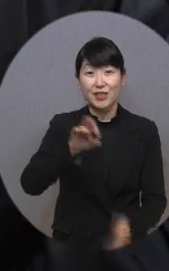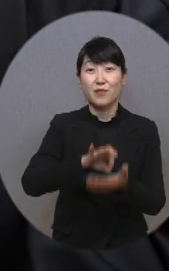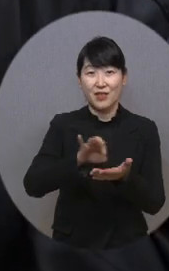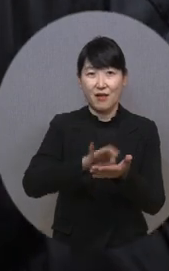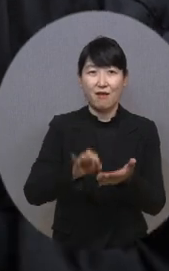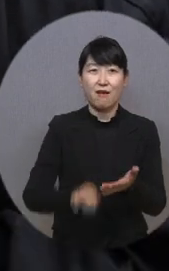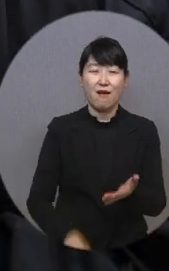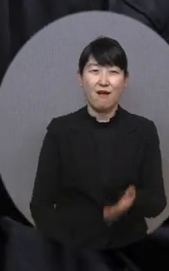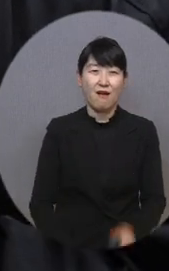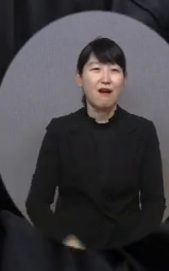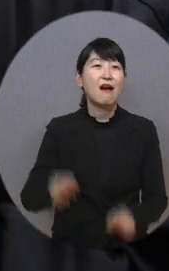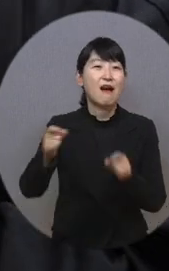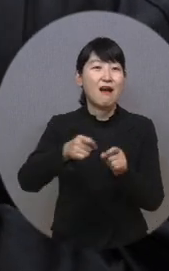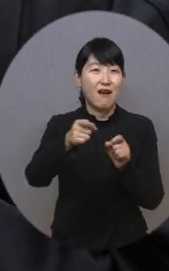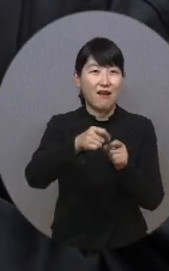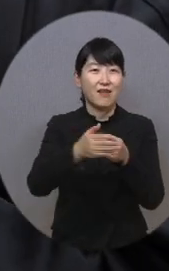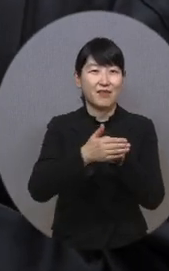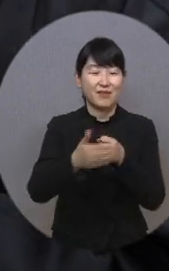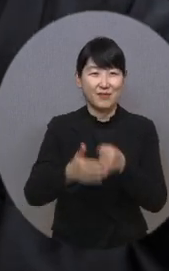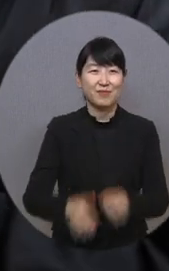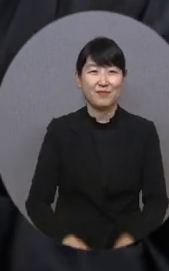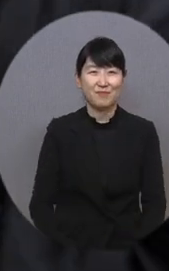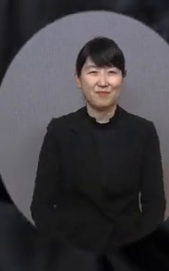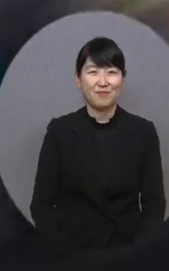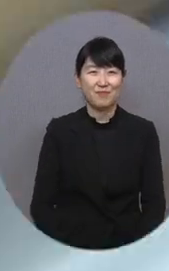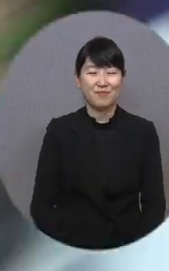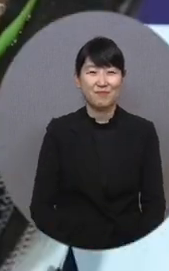영주 하나를 먹은 듯한 느낌이에요. 네.